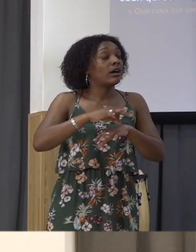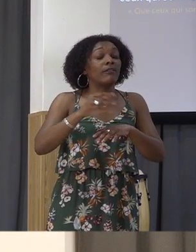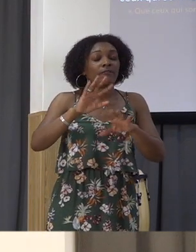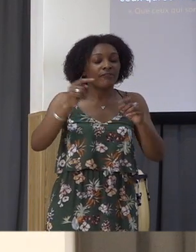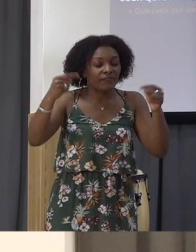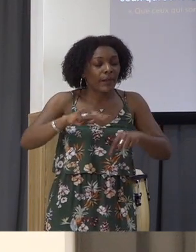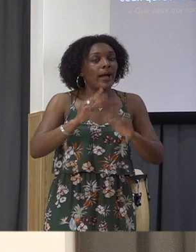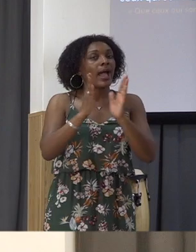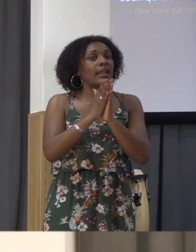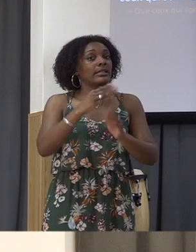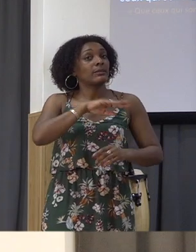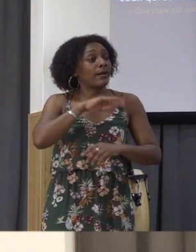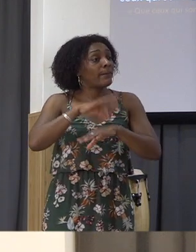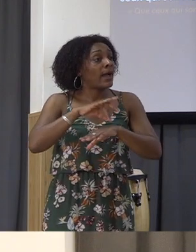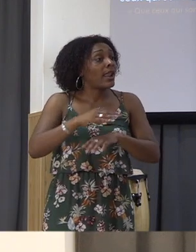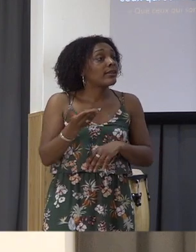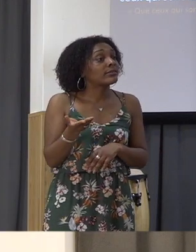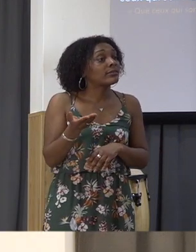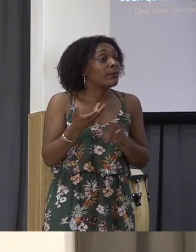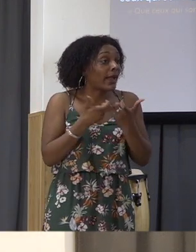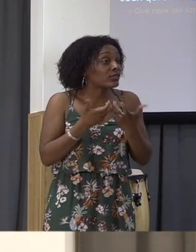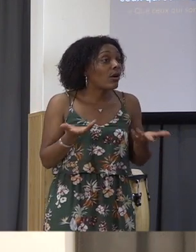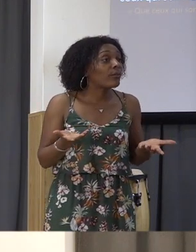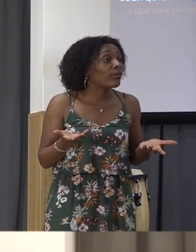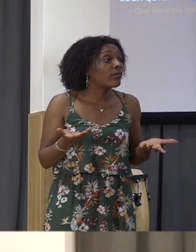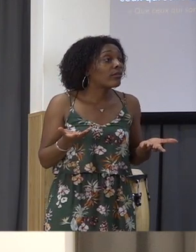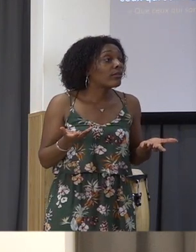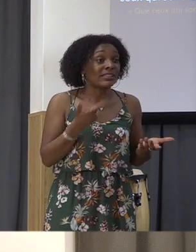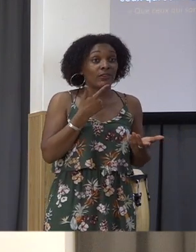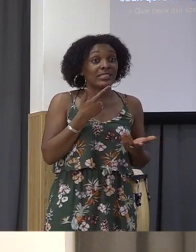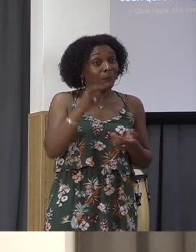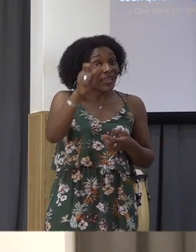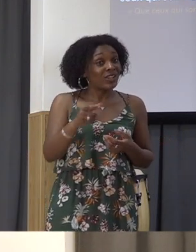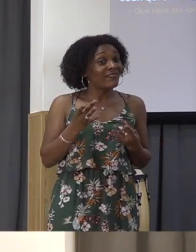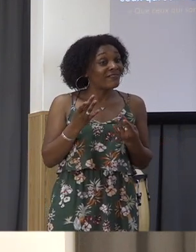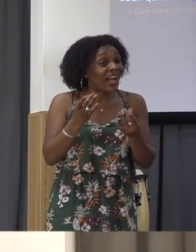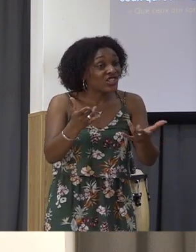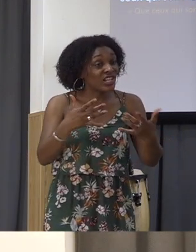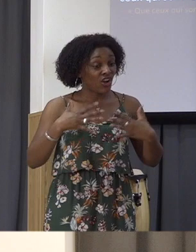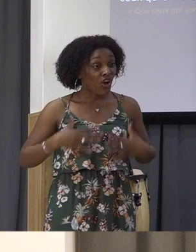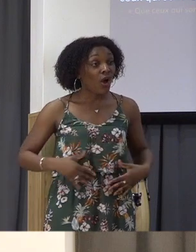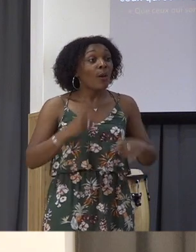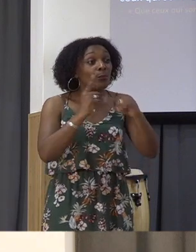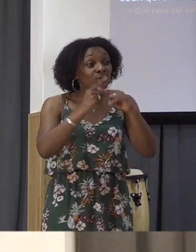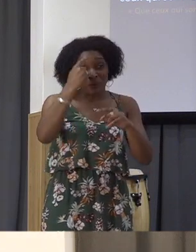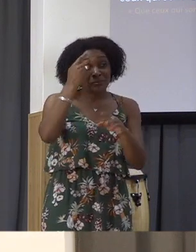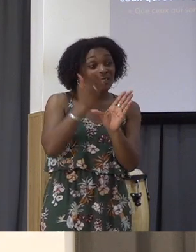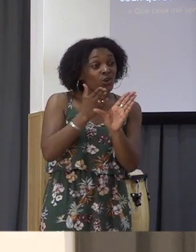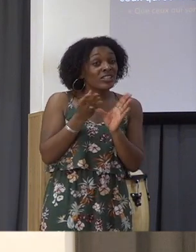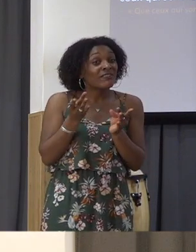se retrouver avec les autres. Donc on est non seulement fragilisé physiquement, mais on peut aussi être fragilisé